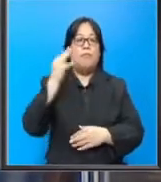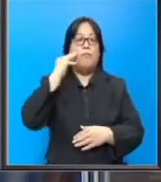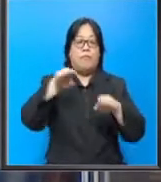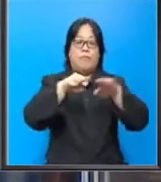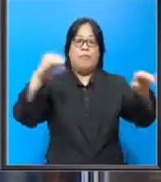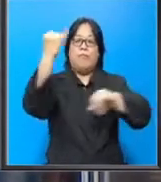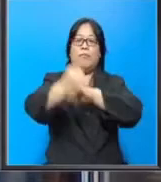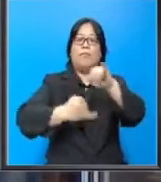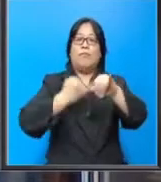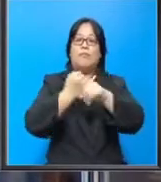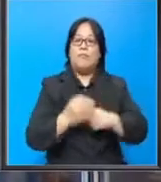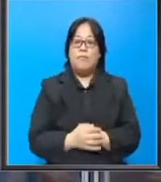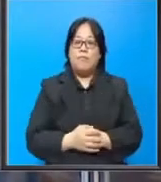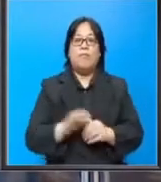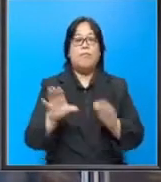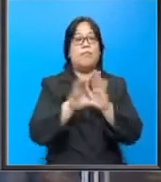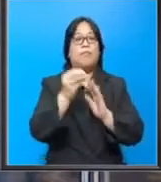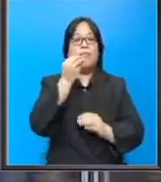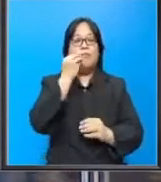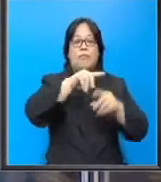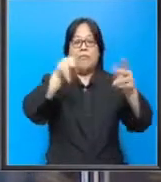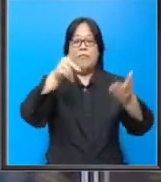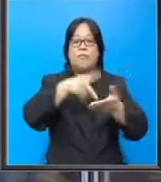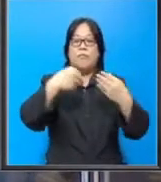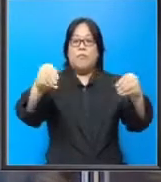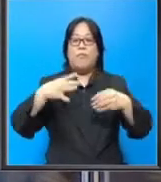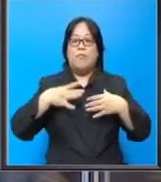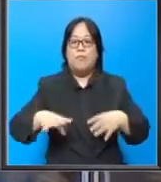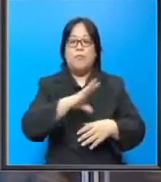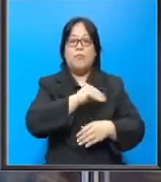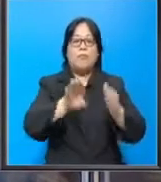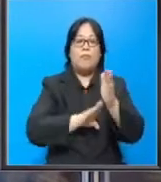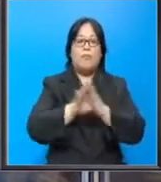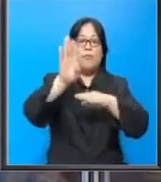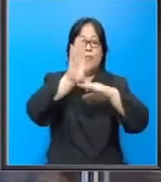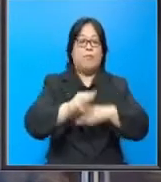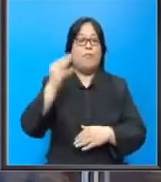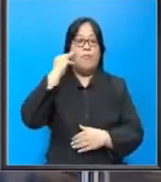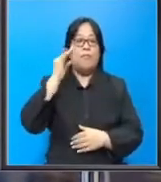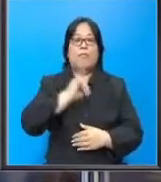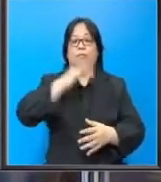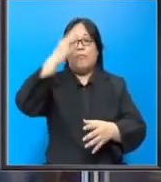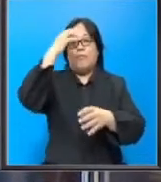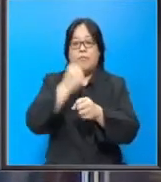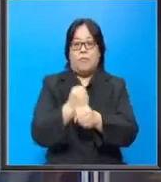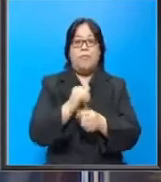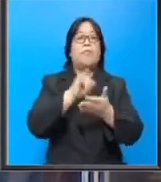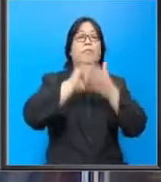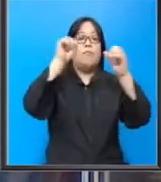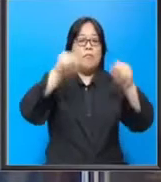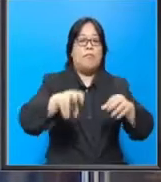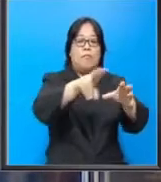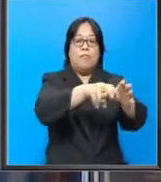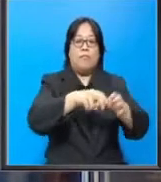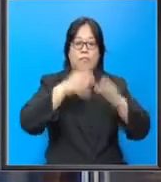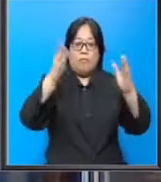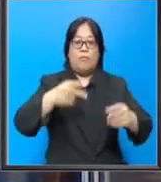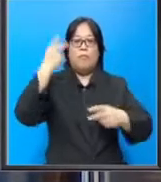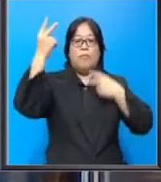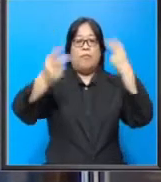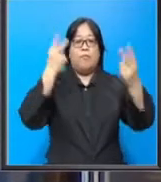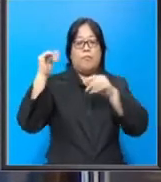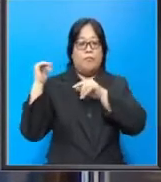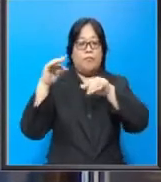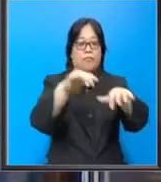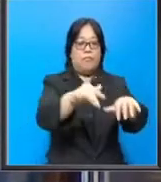bertaruh antarabangsa seperti makanan pusat jualan pakaian dan perkembangan budaya Melayu Saya yakin ia berupaya menarik kedatangan pelancong